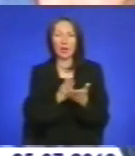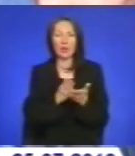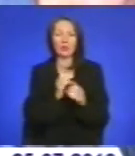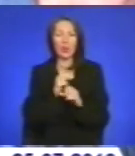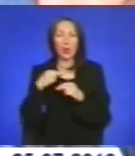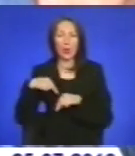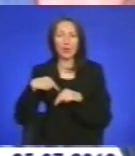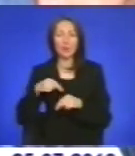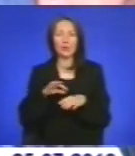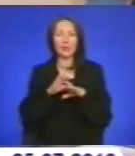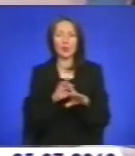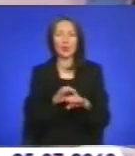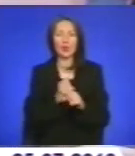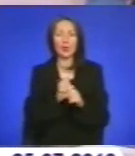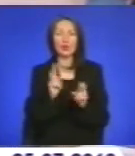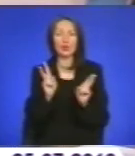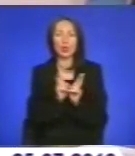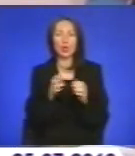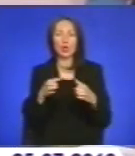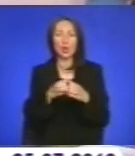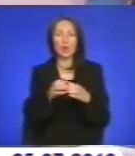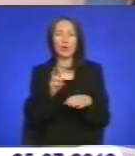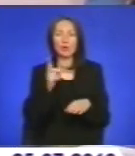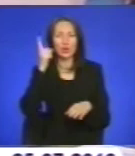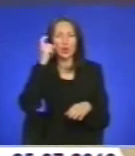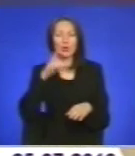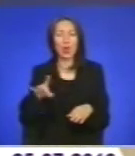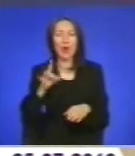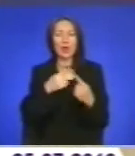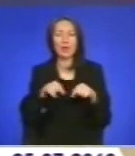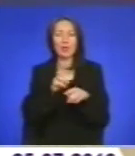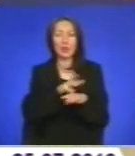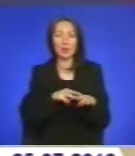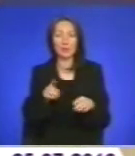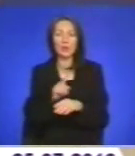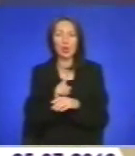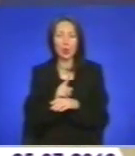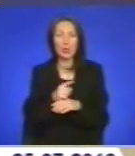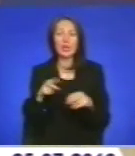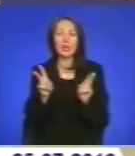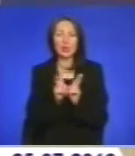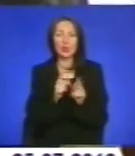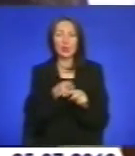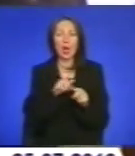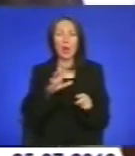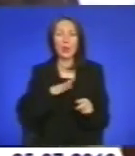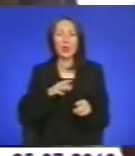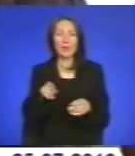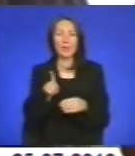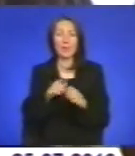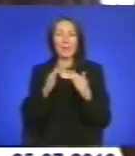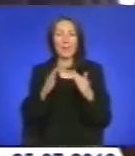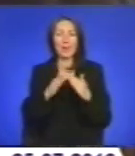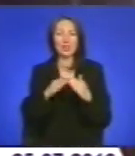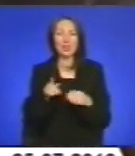з колективом Чортківського райвідділу міліції. У Тернополі на зустріч із генерал-майором міліції, яка відбулася у приміщенні міської міліції, окрім жителів